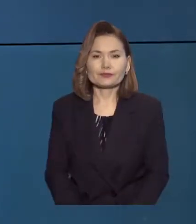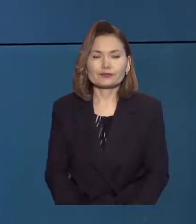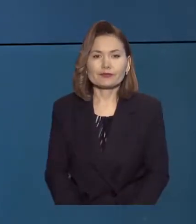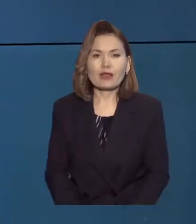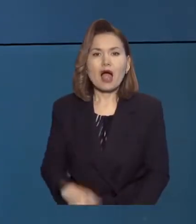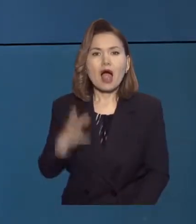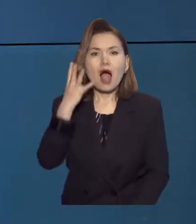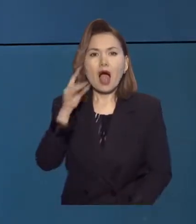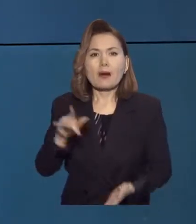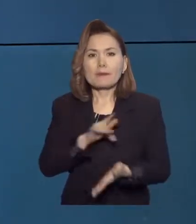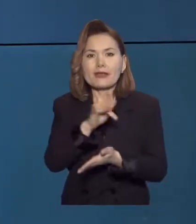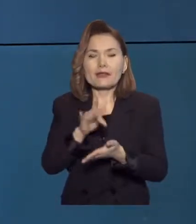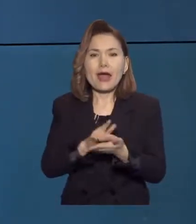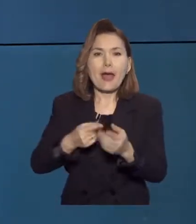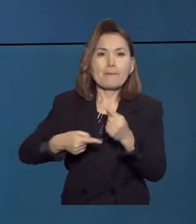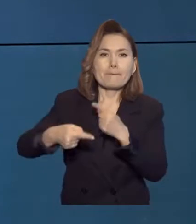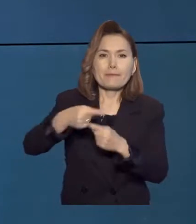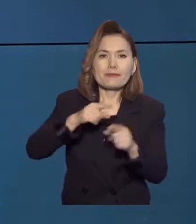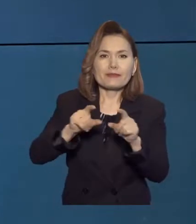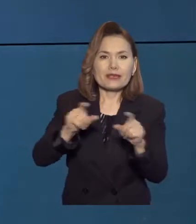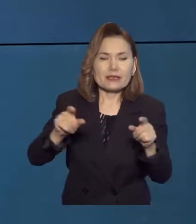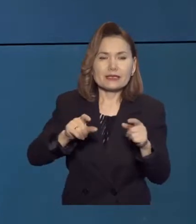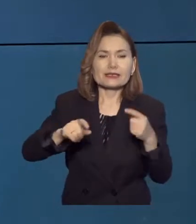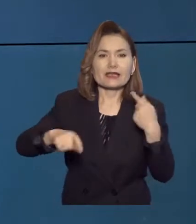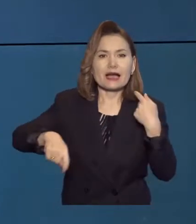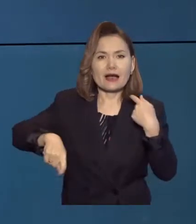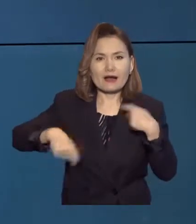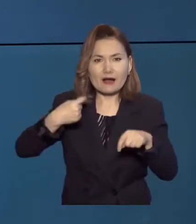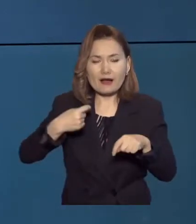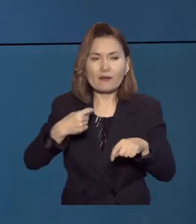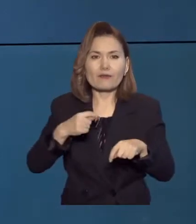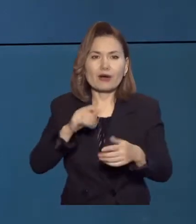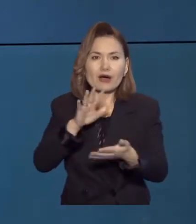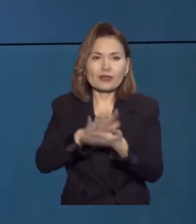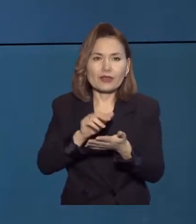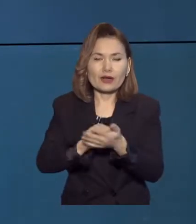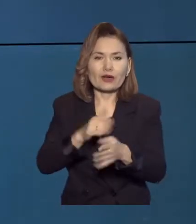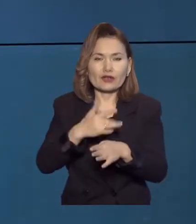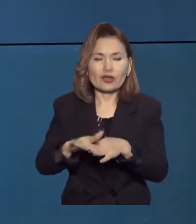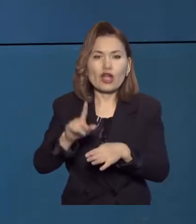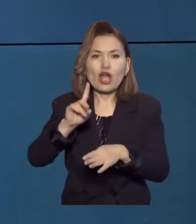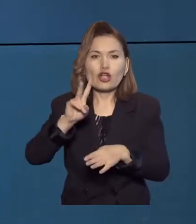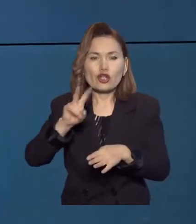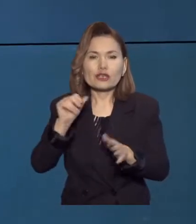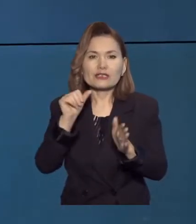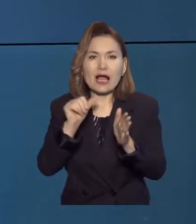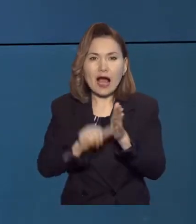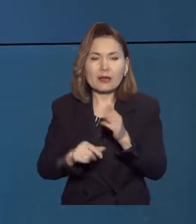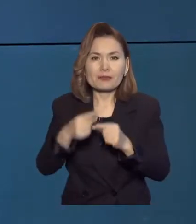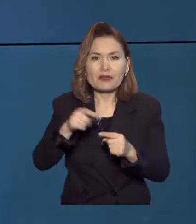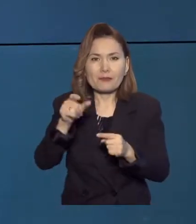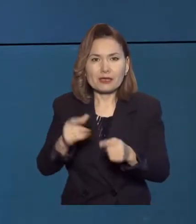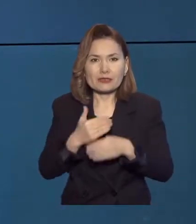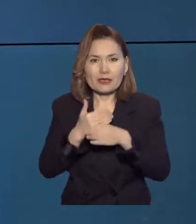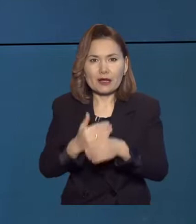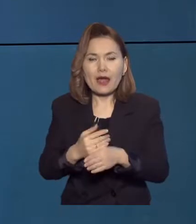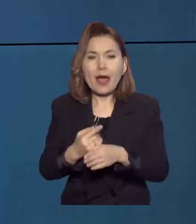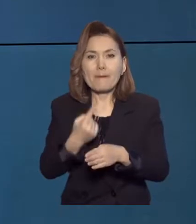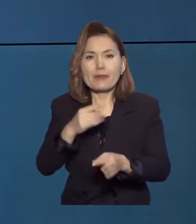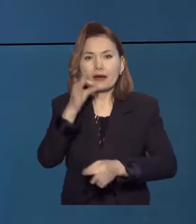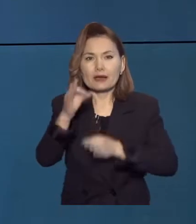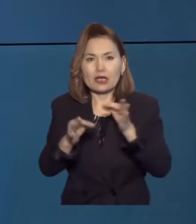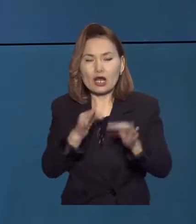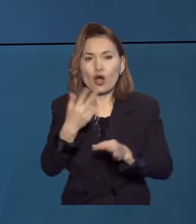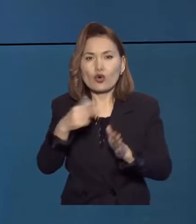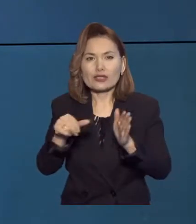Өзге тақырыптар, Алматыда бизнесіне залал келген 260 кәсіпкердің шығыны өтеледі. Соңғы бір тәулікте 36 азаматтың